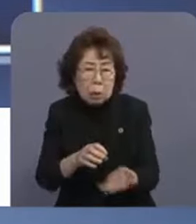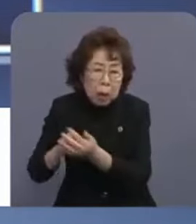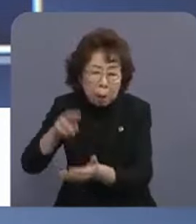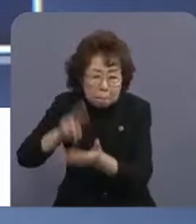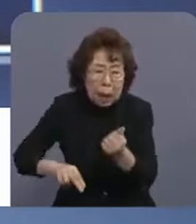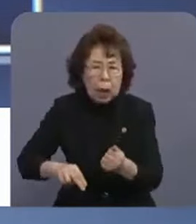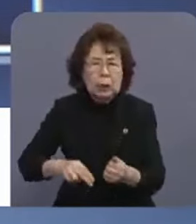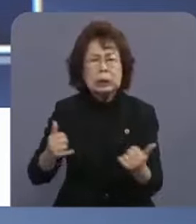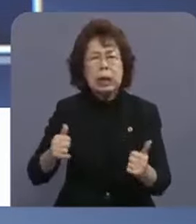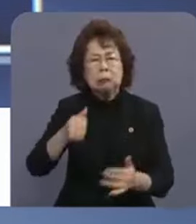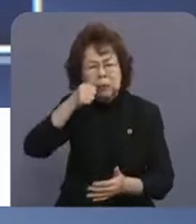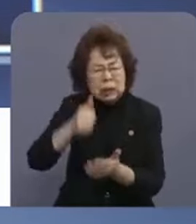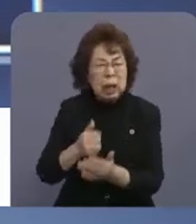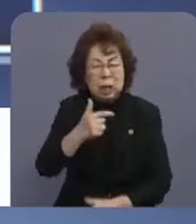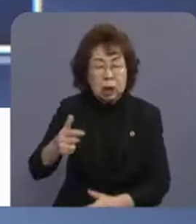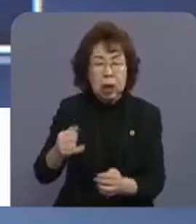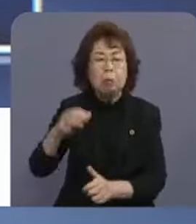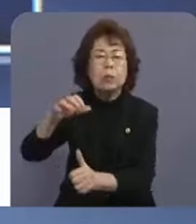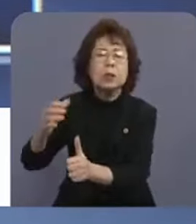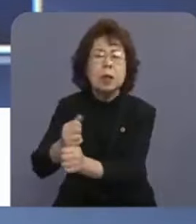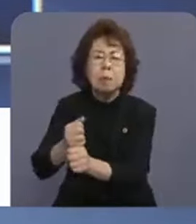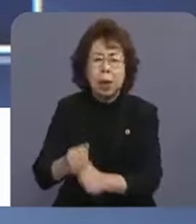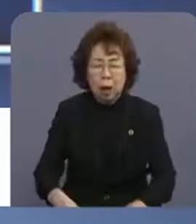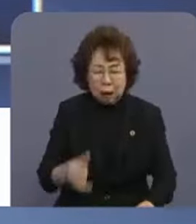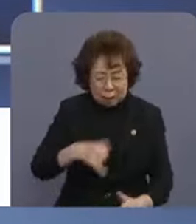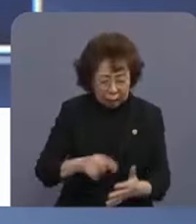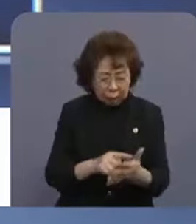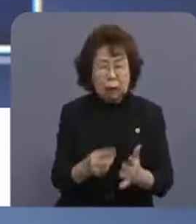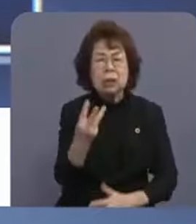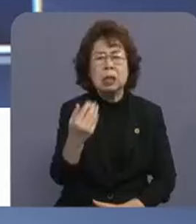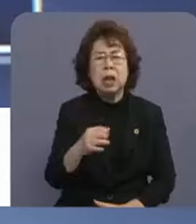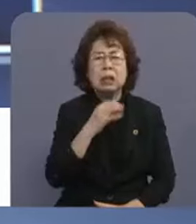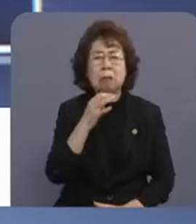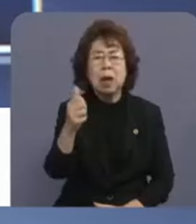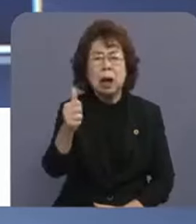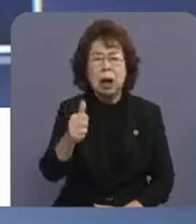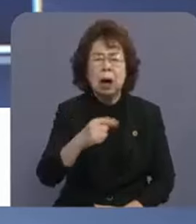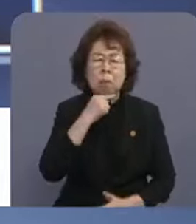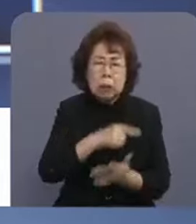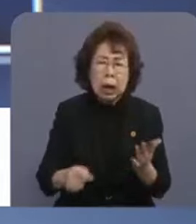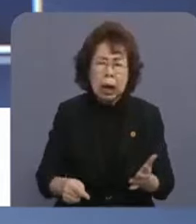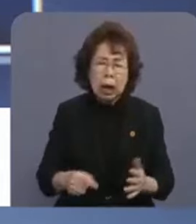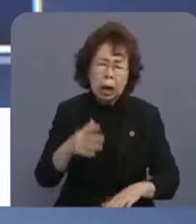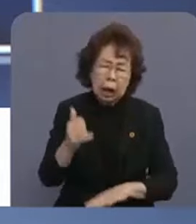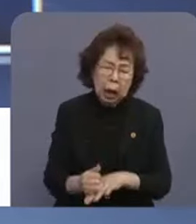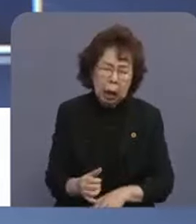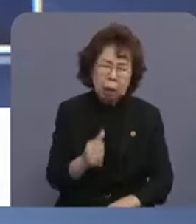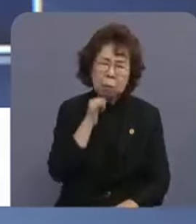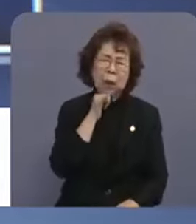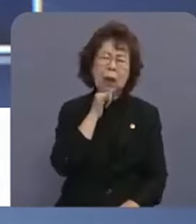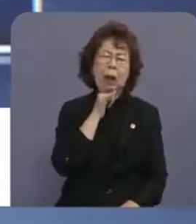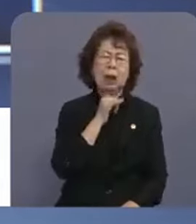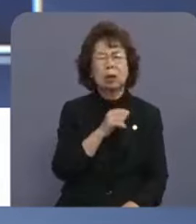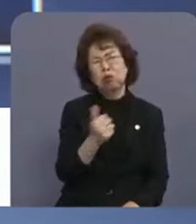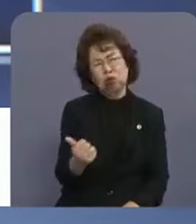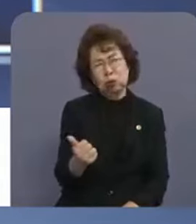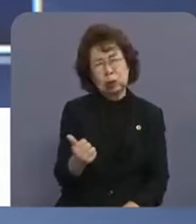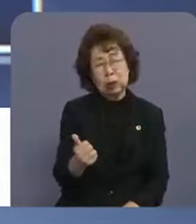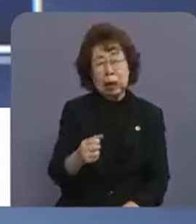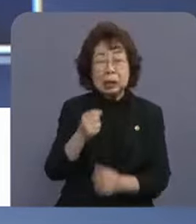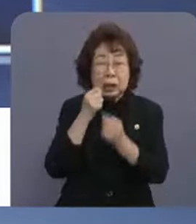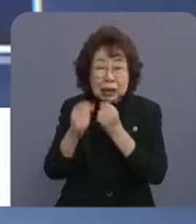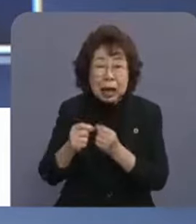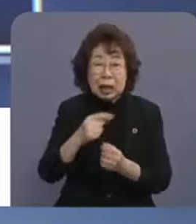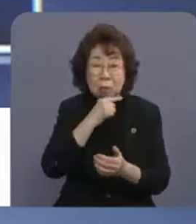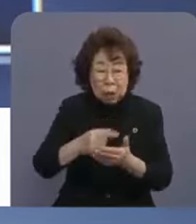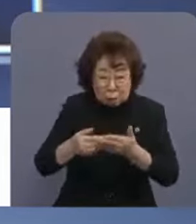팔아넘긴 일당이 붙잡혔습니다. 자녀 셋을 둔 40대 가장은 피해를 입고 목숨까지 끊었습니다. 사기